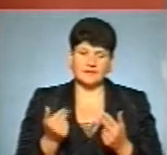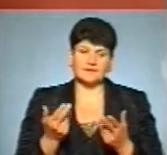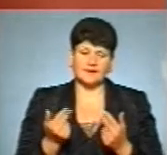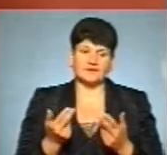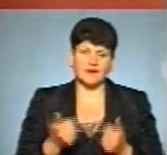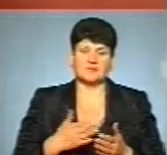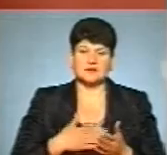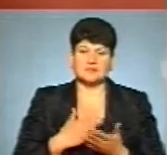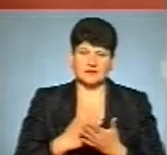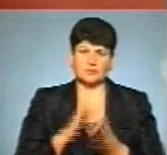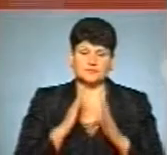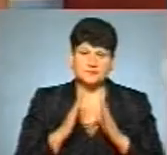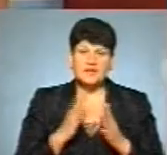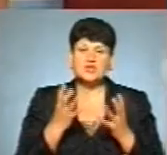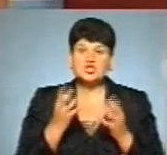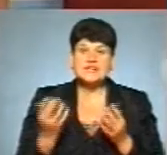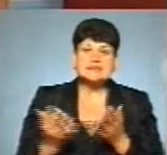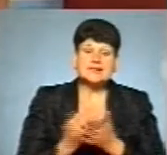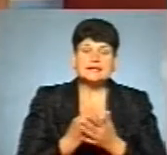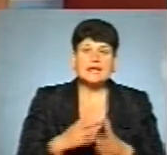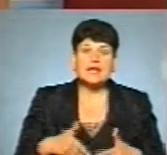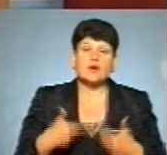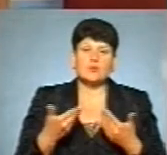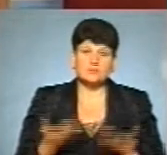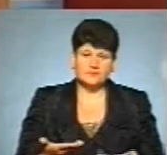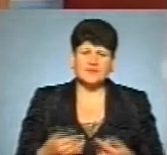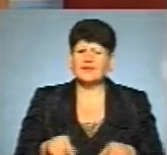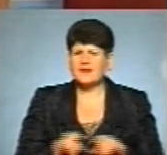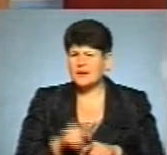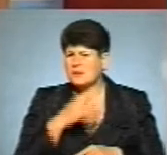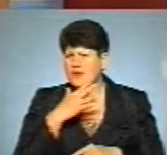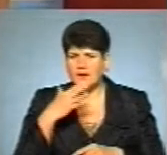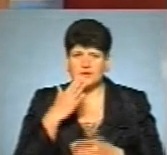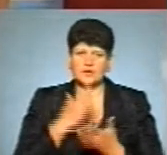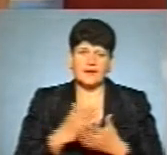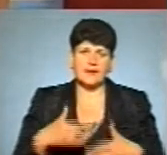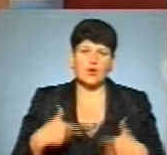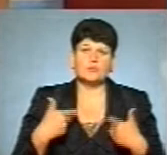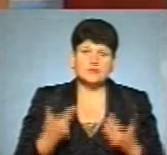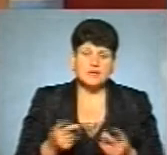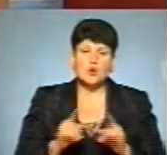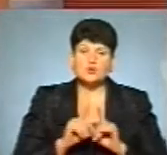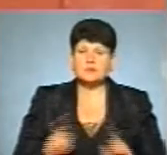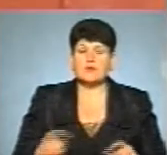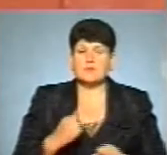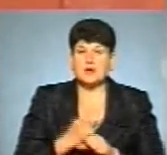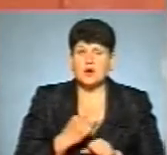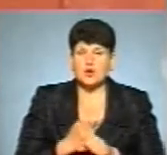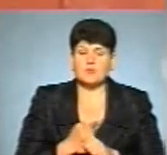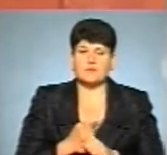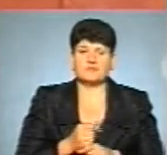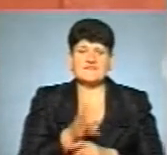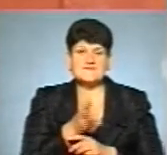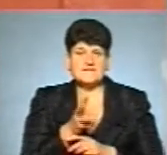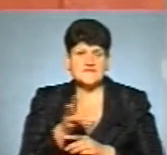Тернопільщина туристична. І там знайти ще кілька рекомендацій. Таких багато є рекомендацій, особливо ми робимо зараз опір на